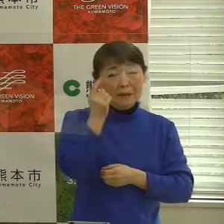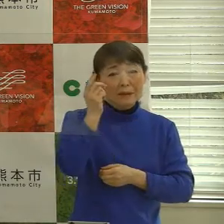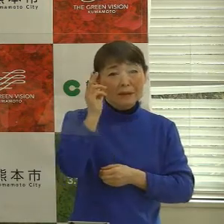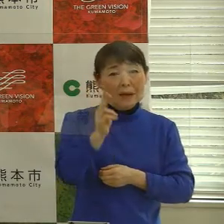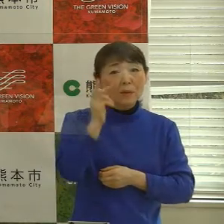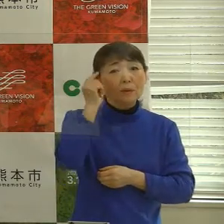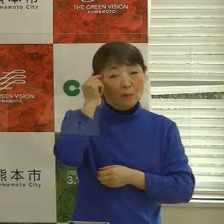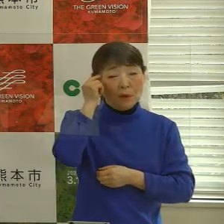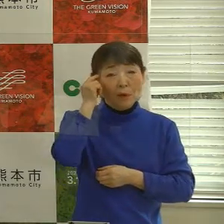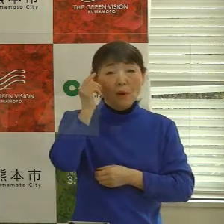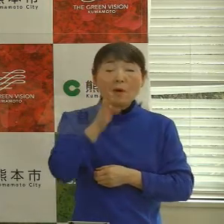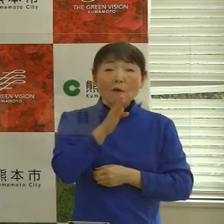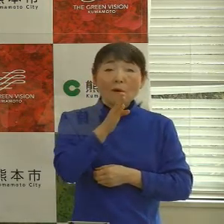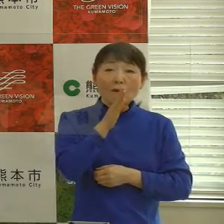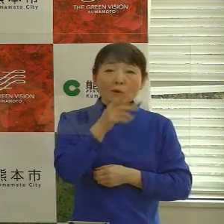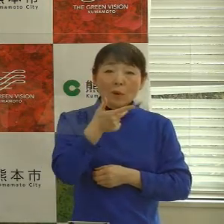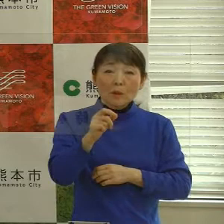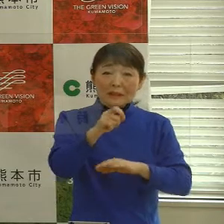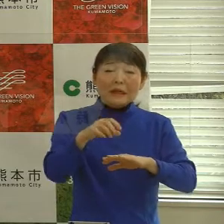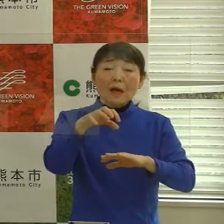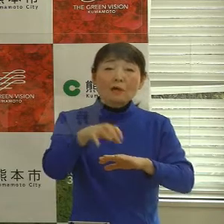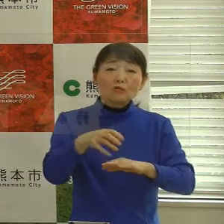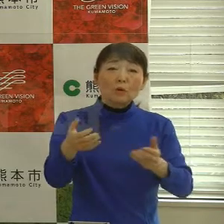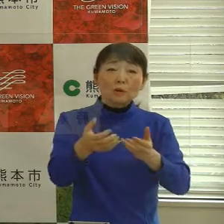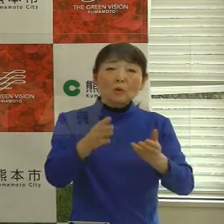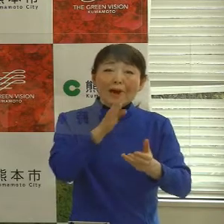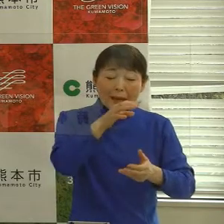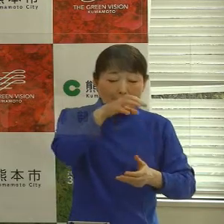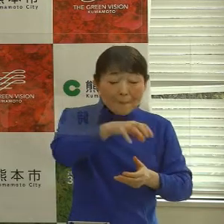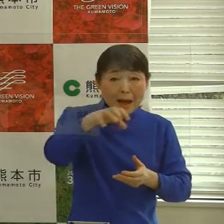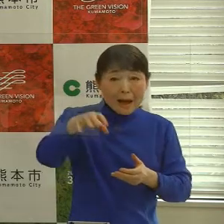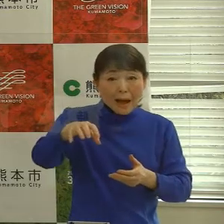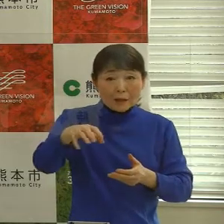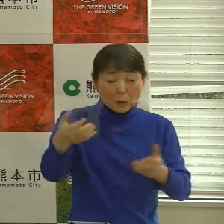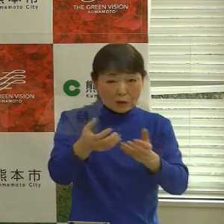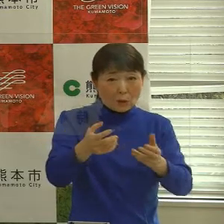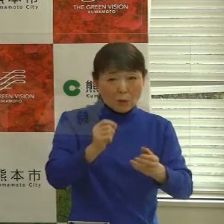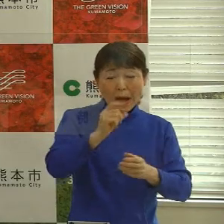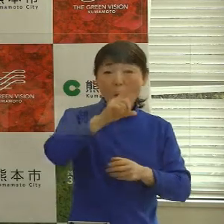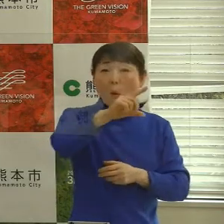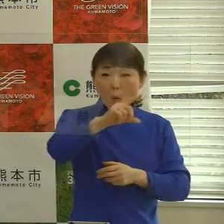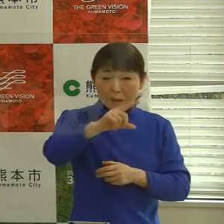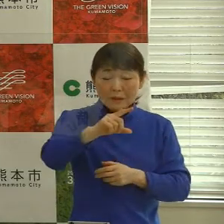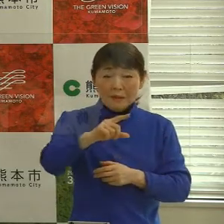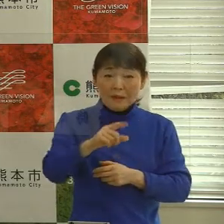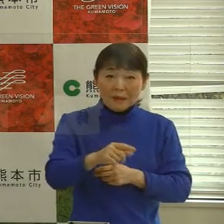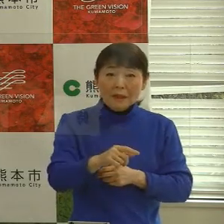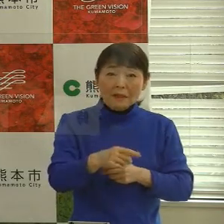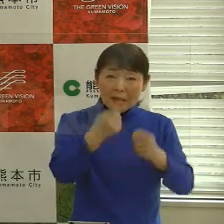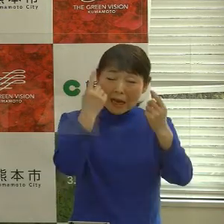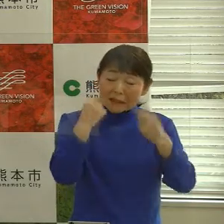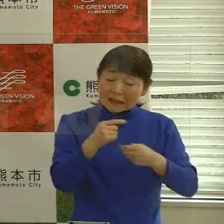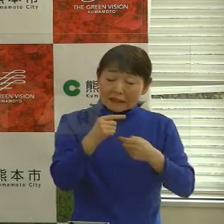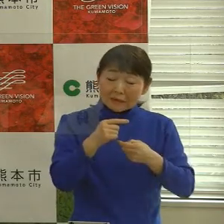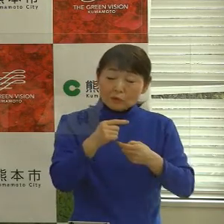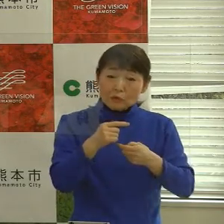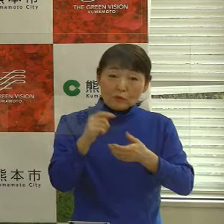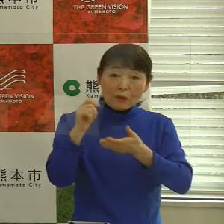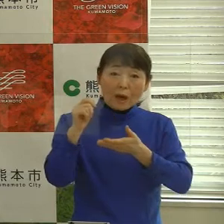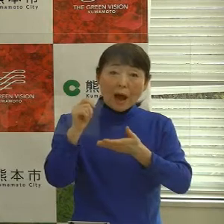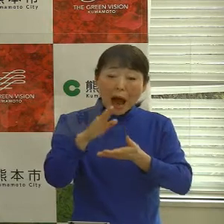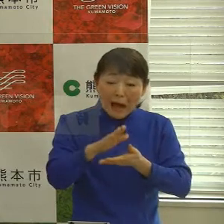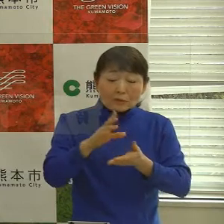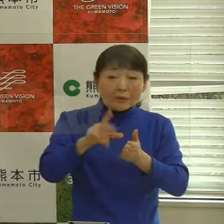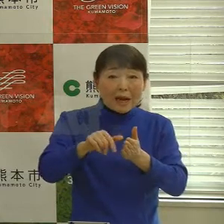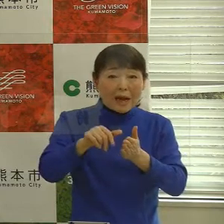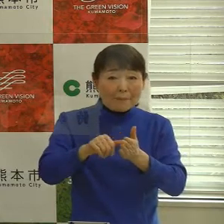のは非常に現場の仕事が多いところでもありますので、まあ、そういった私物がある場合には何かこのきちっ